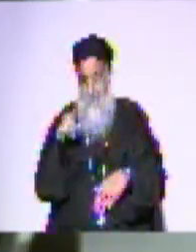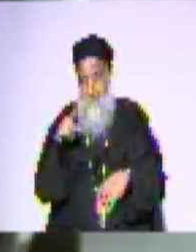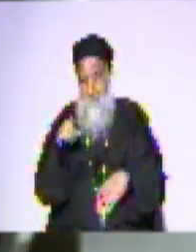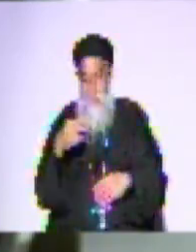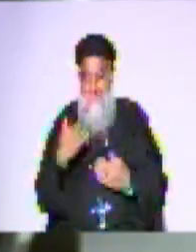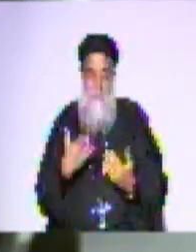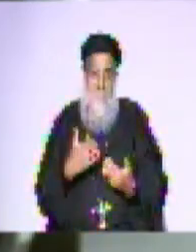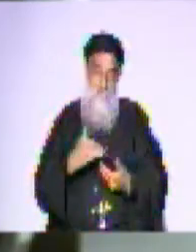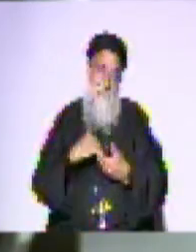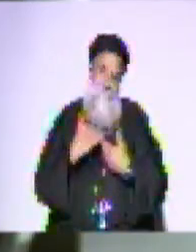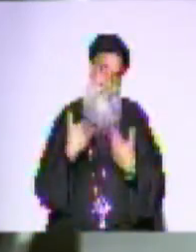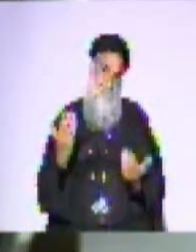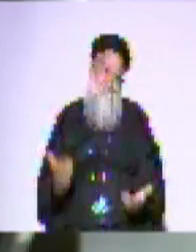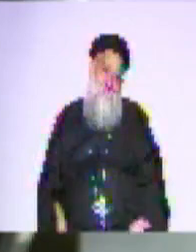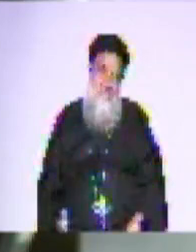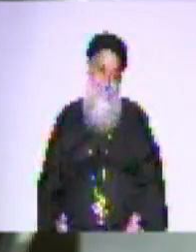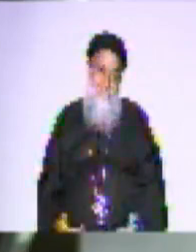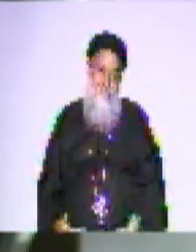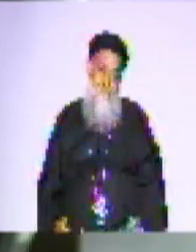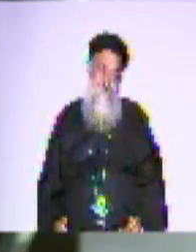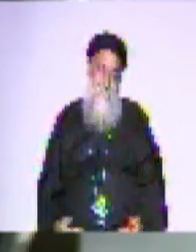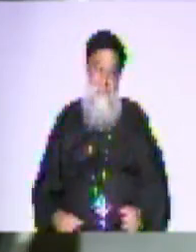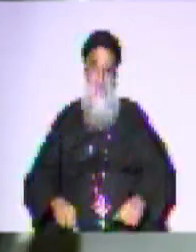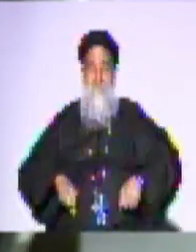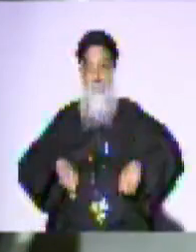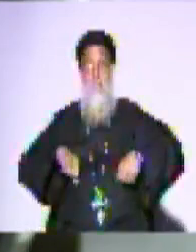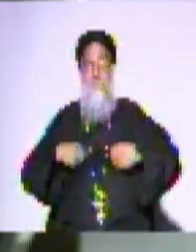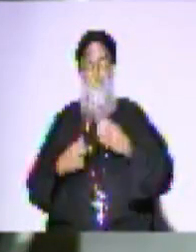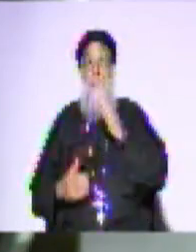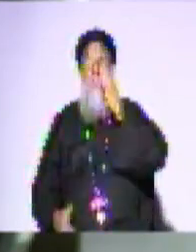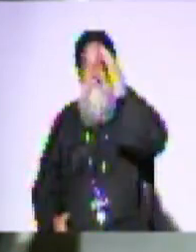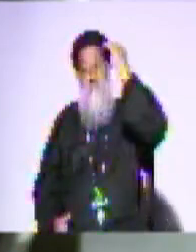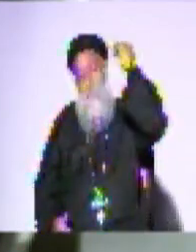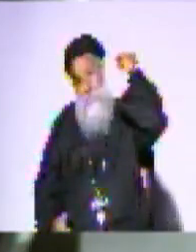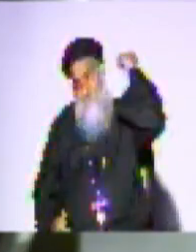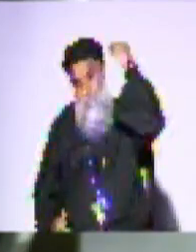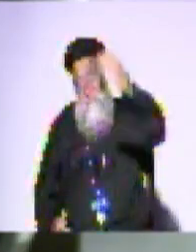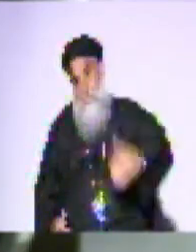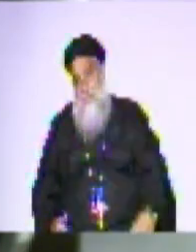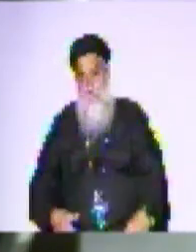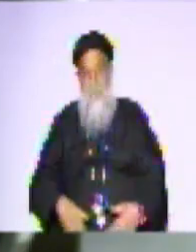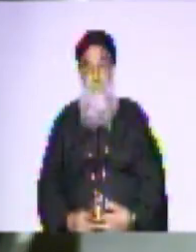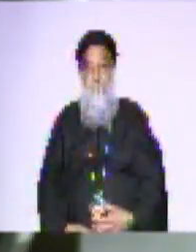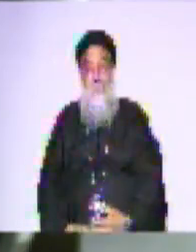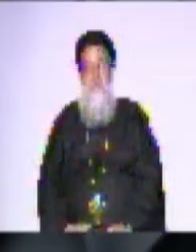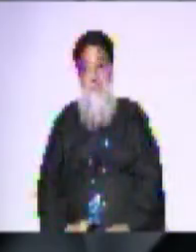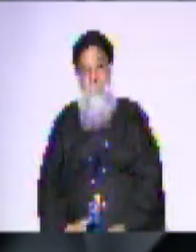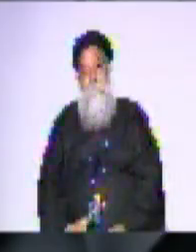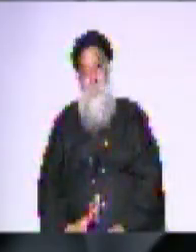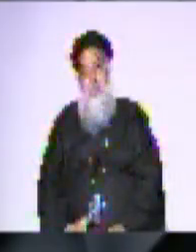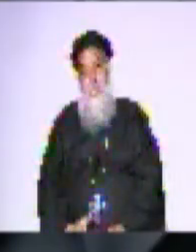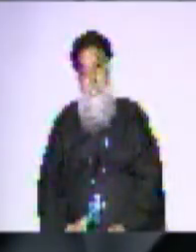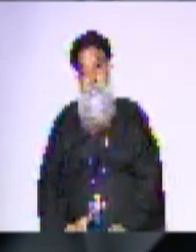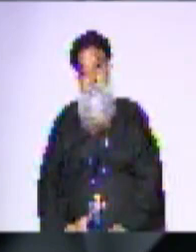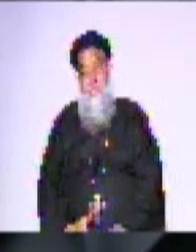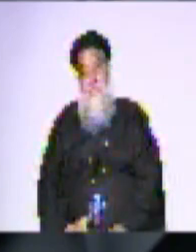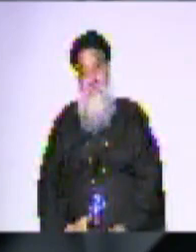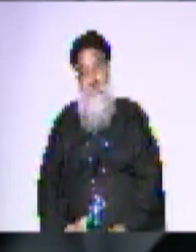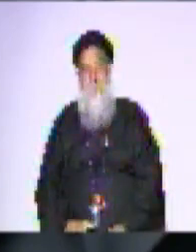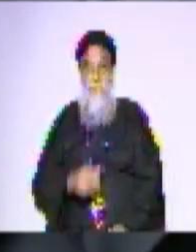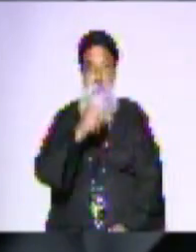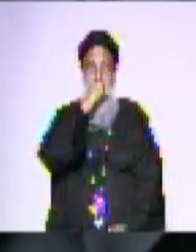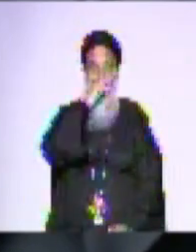لأن ده طعام الحياة الأبدية. السر يجلب البركة